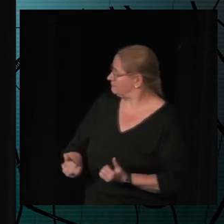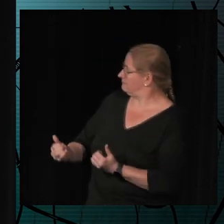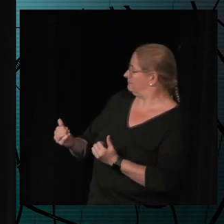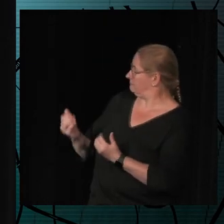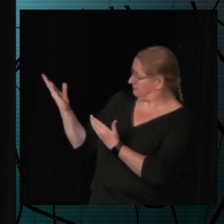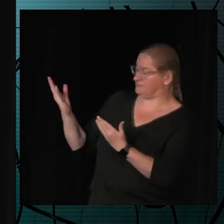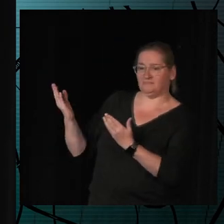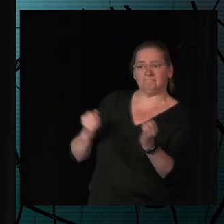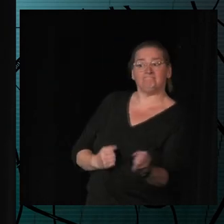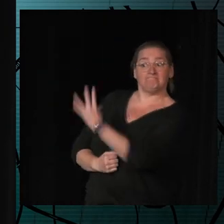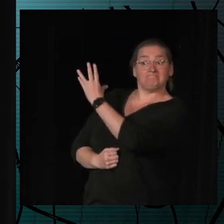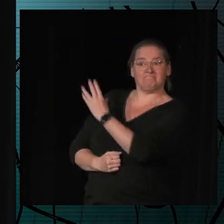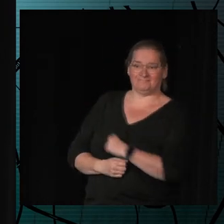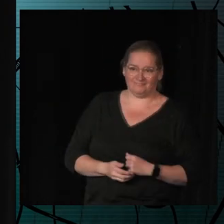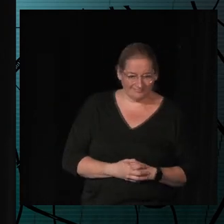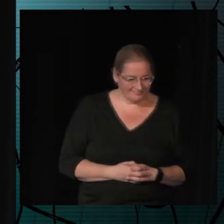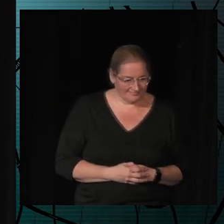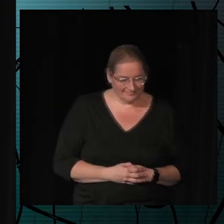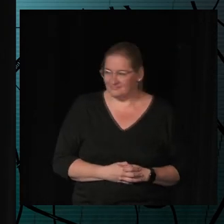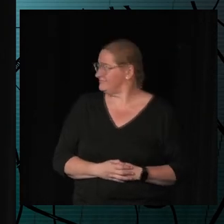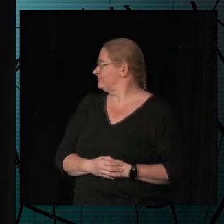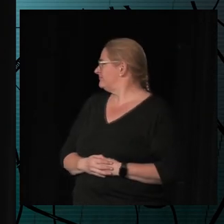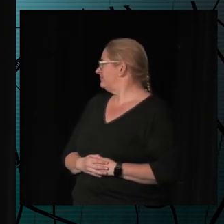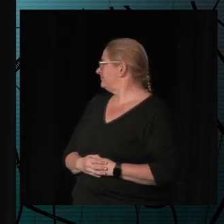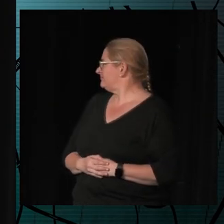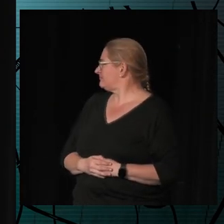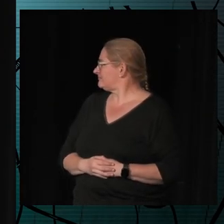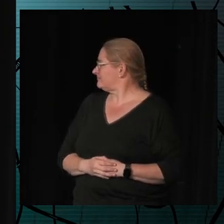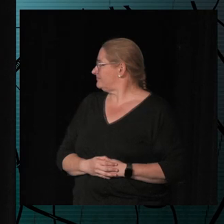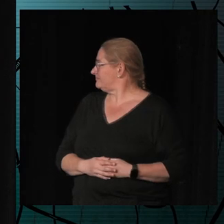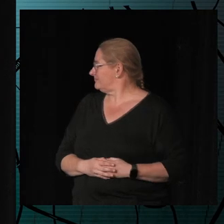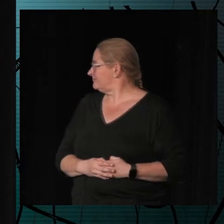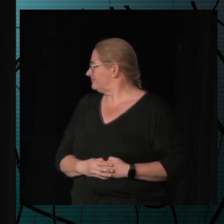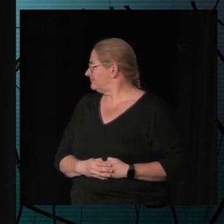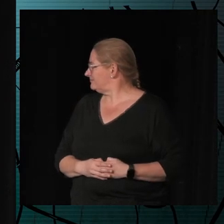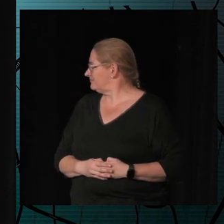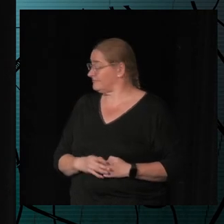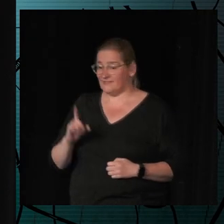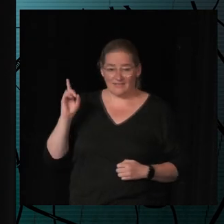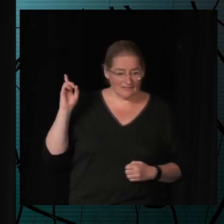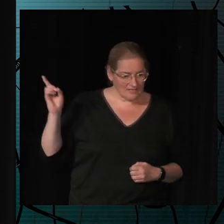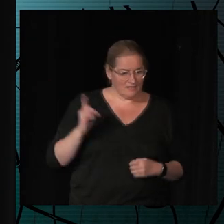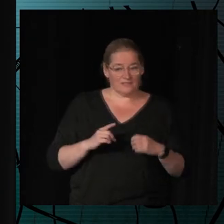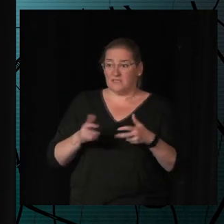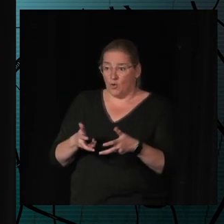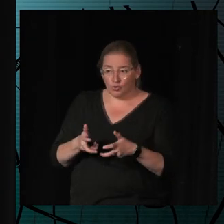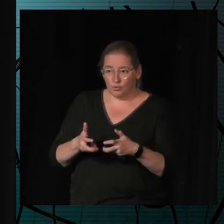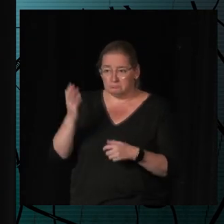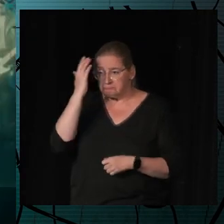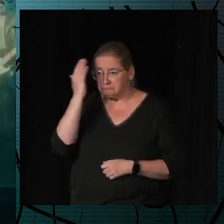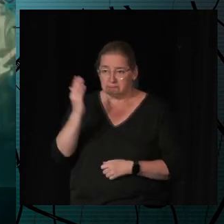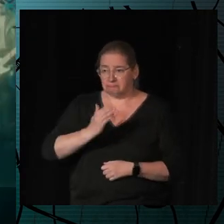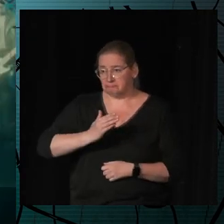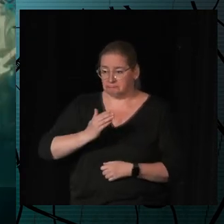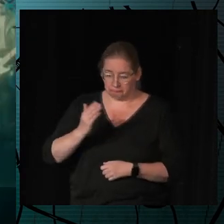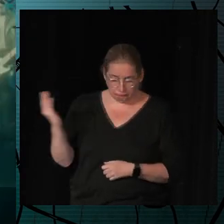visuel en régie s'il vous plaît voilà oui je suis obligé euh Alan W 2 c'est évidemment un jeu qui a fait beaucoup parler en